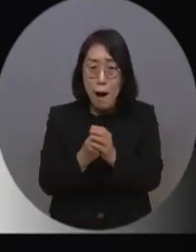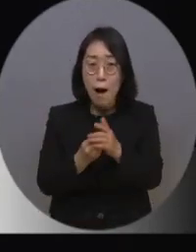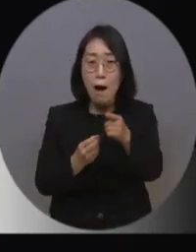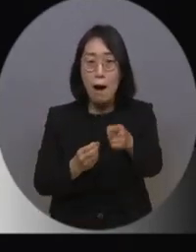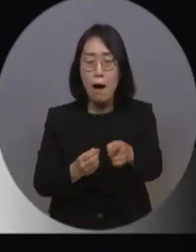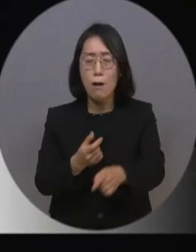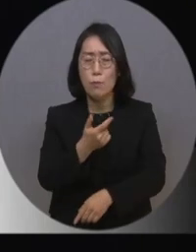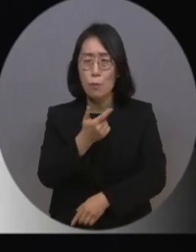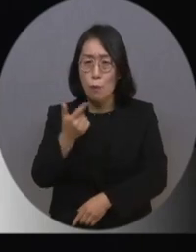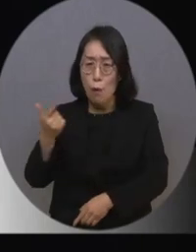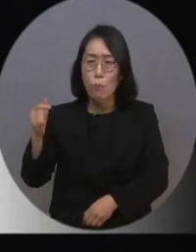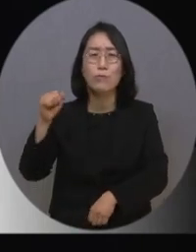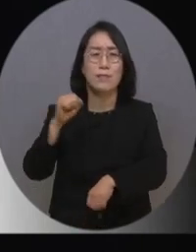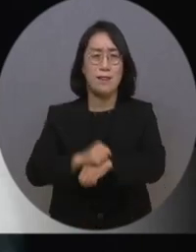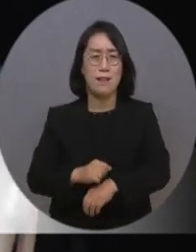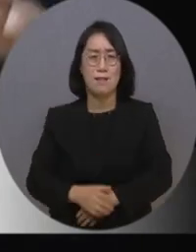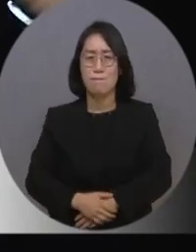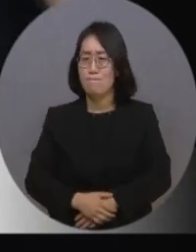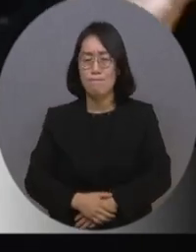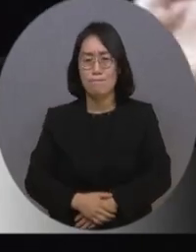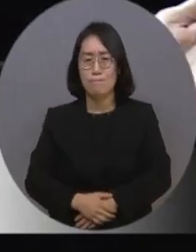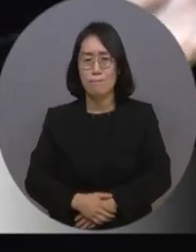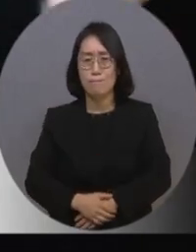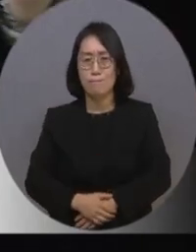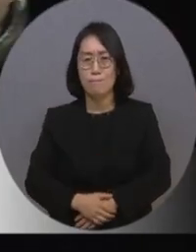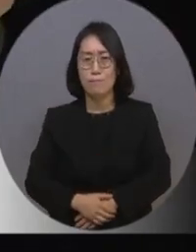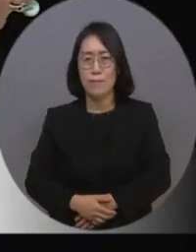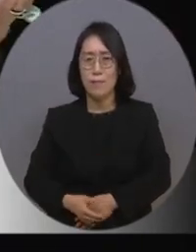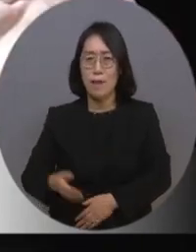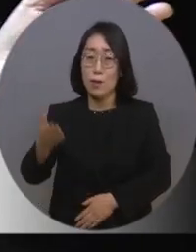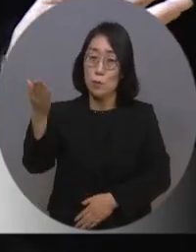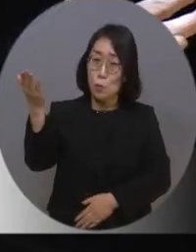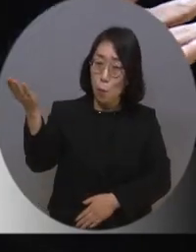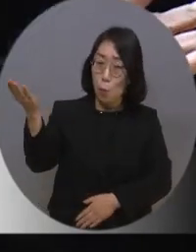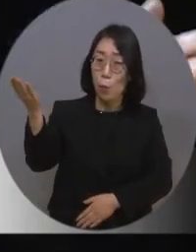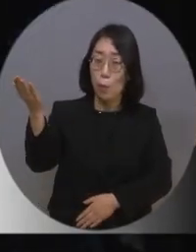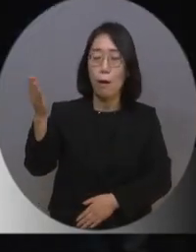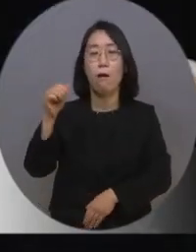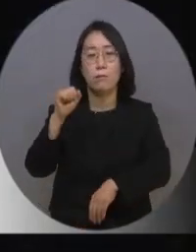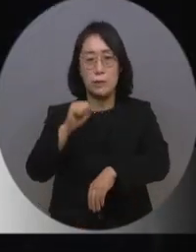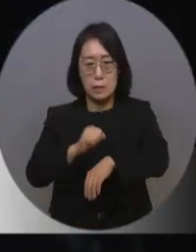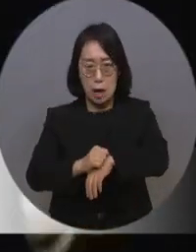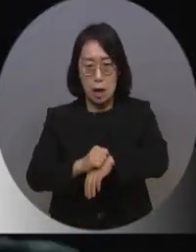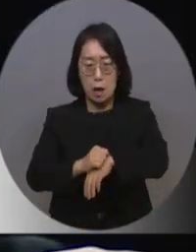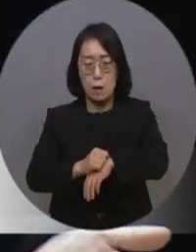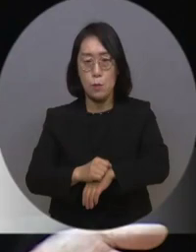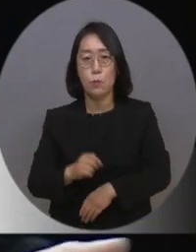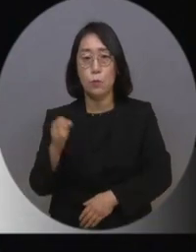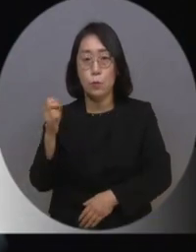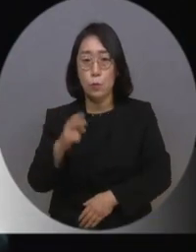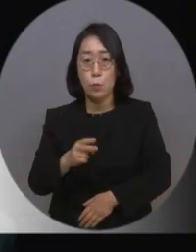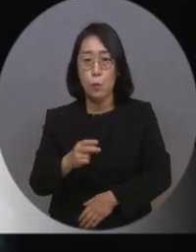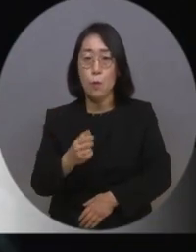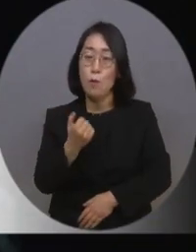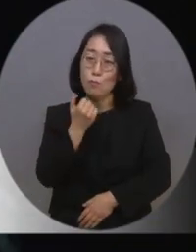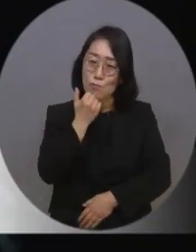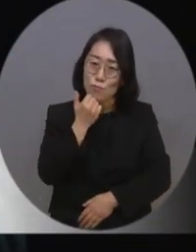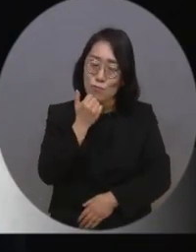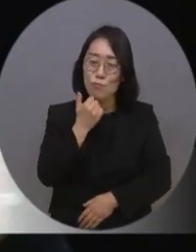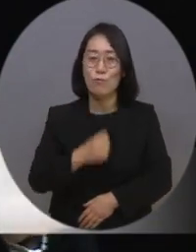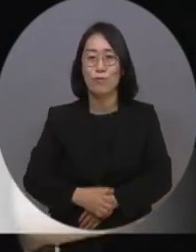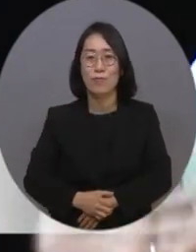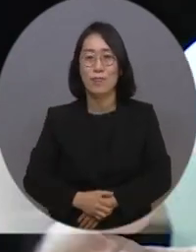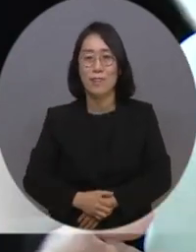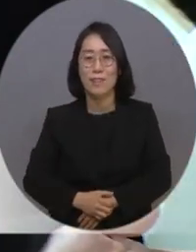너무 기특하잖아요. 이런 발림, 이렇게 손짓하는 걸 발림이라고 그래요. 발림도 잘하고 즉흥적인